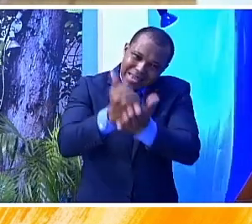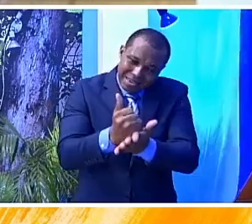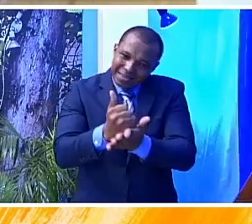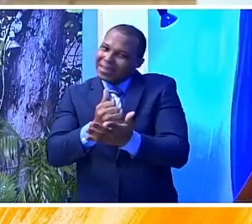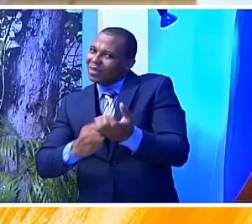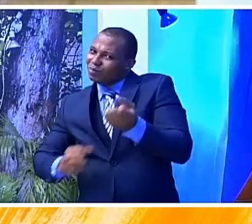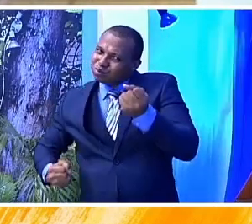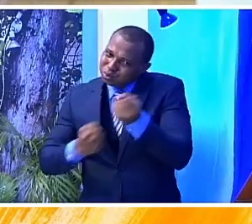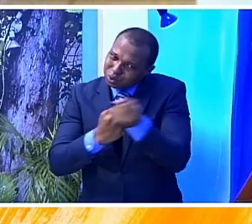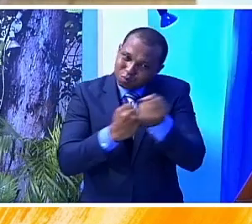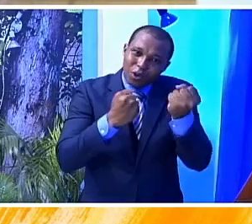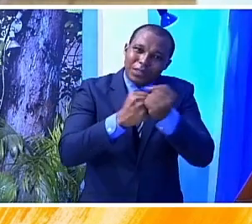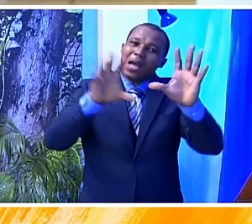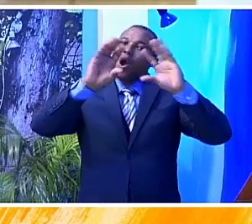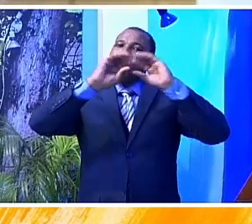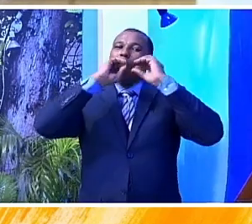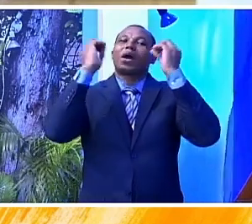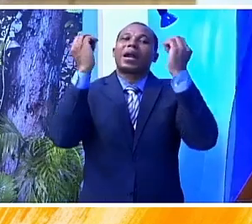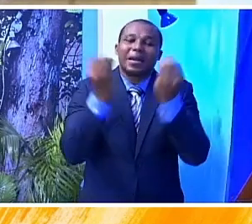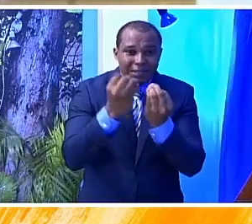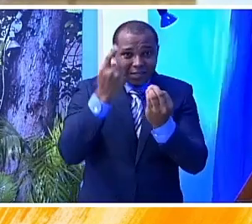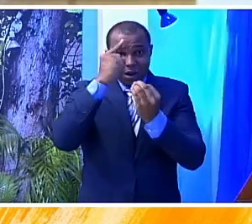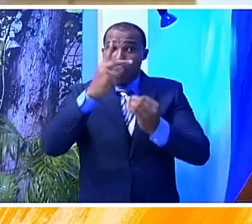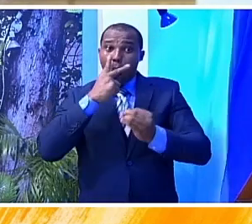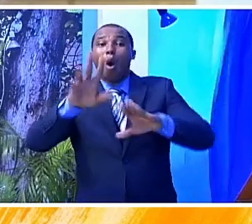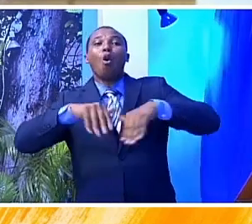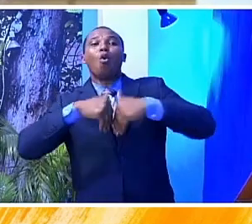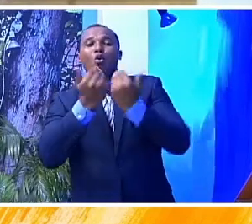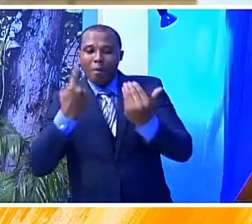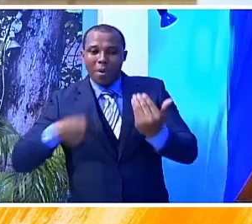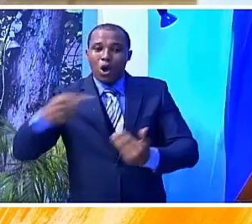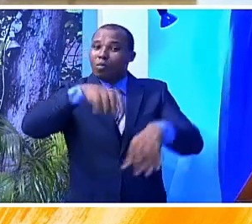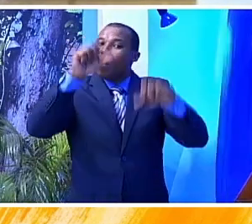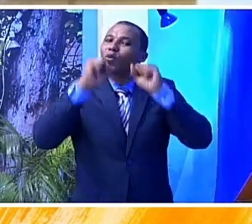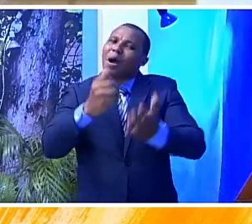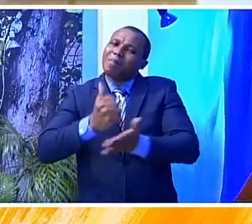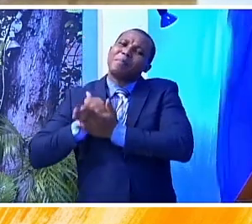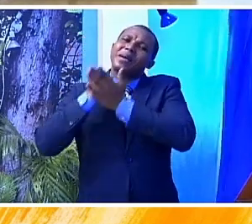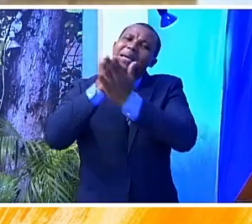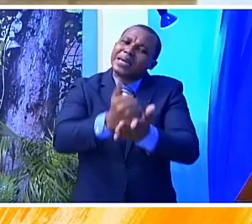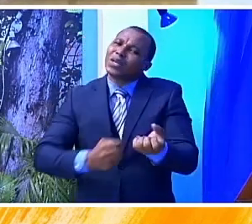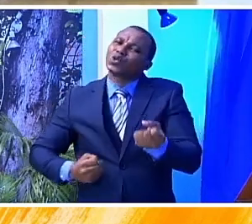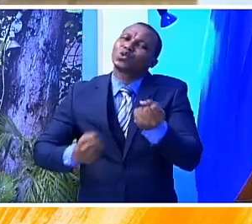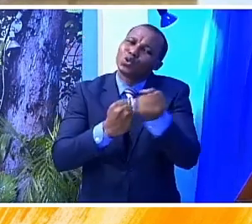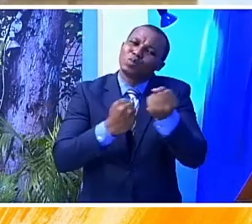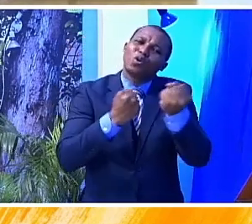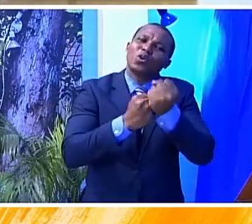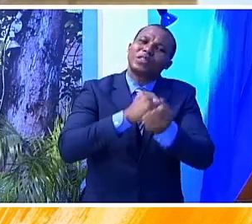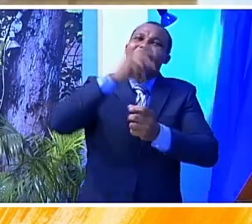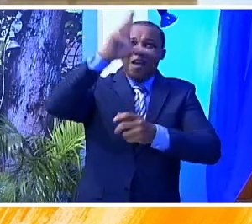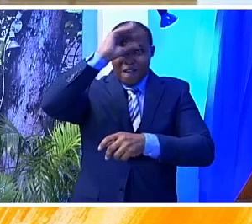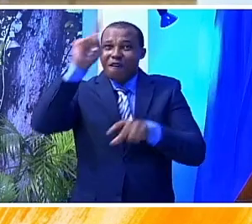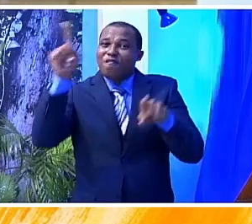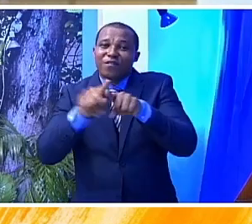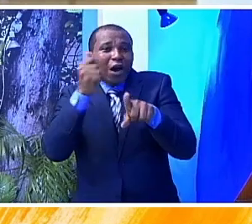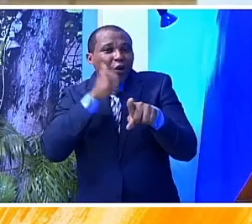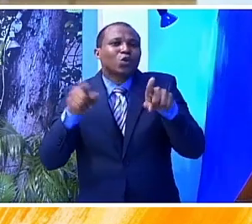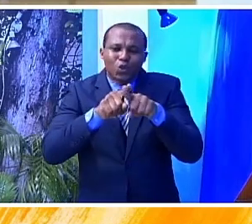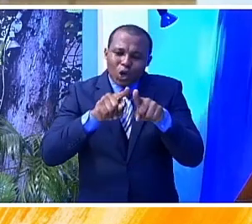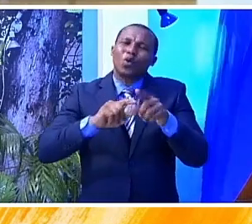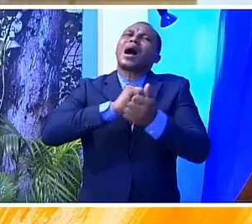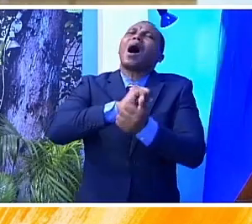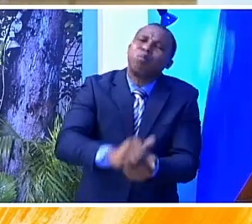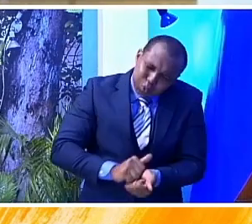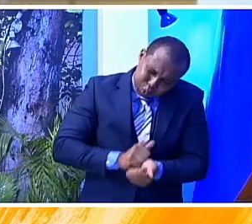Organisez-nous pour nous voir comment nous ka aider yon lot pour aider frère nous yon nan besoin. Parce que besoin yon,